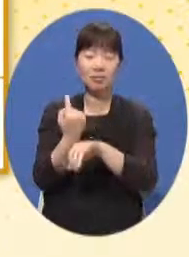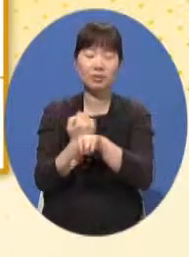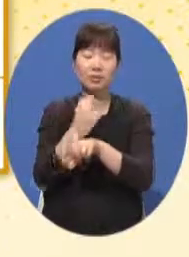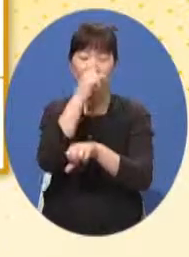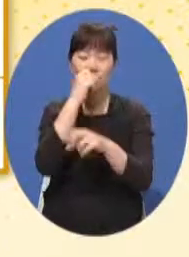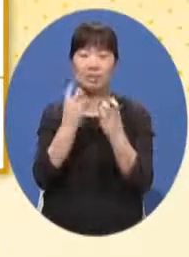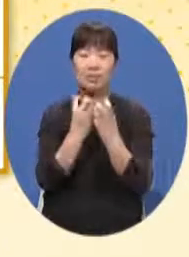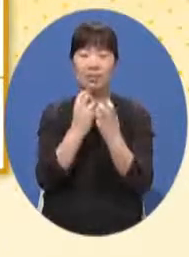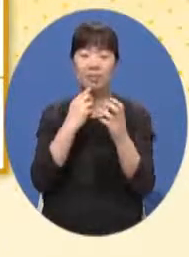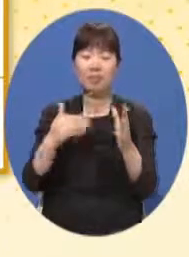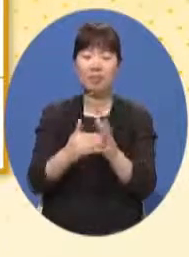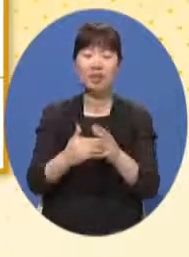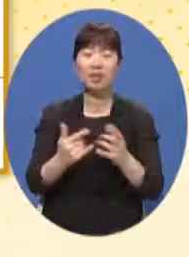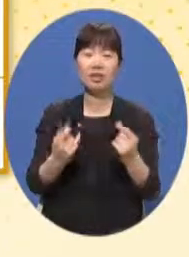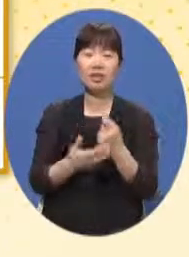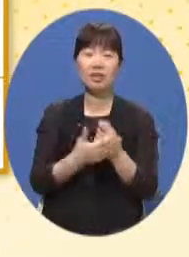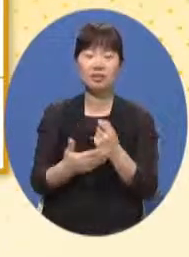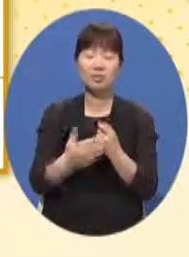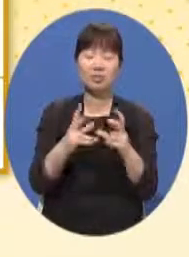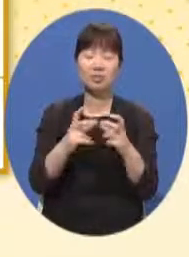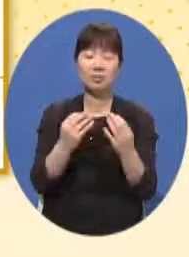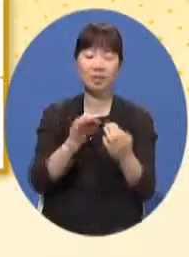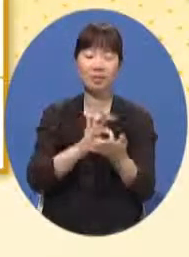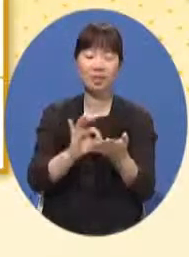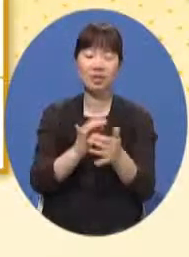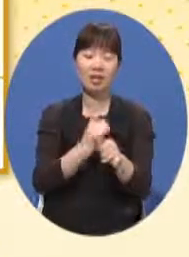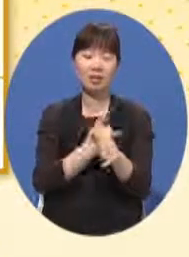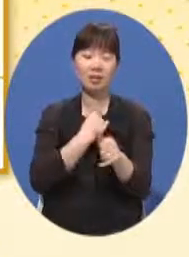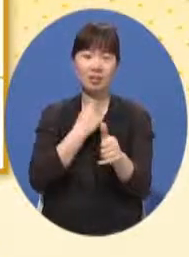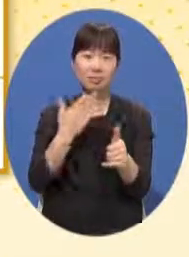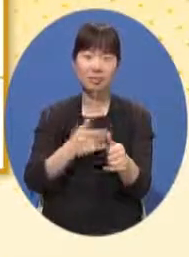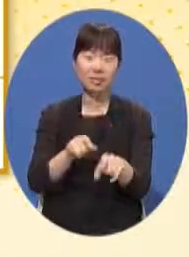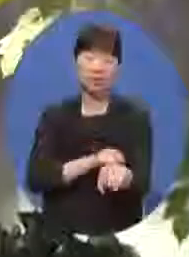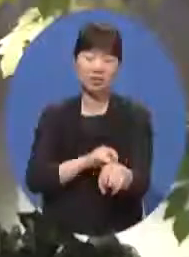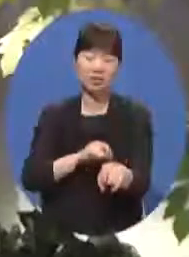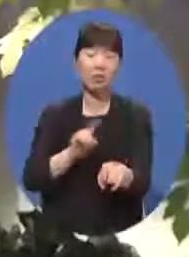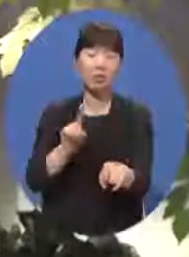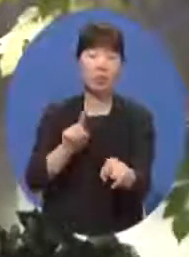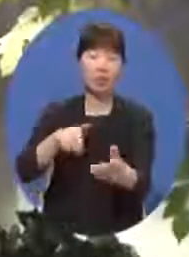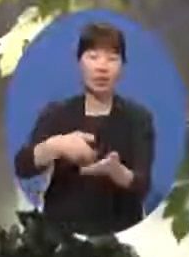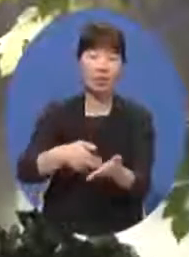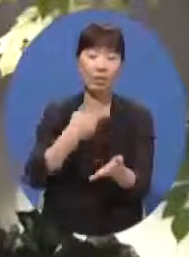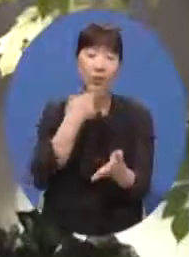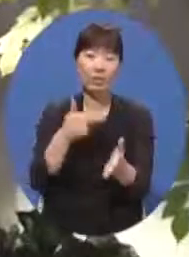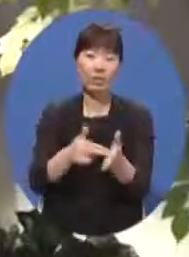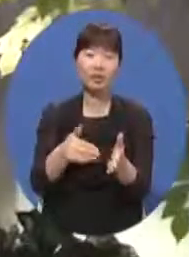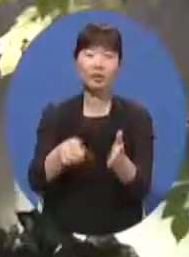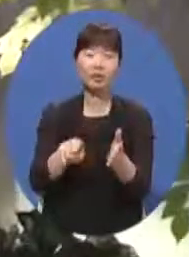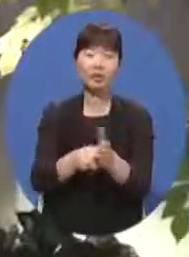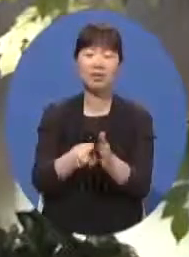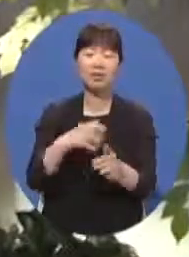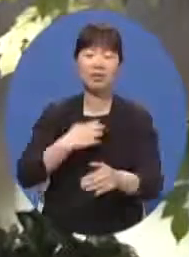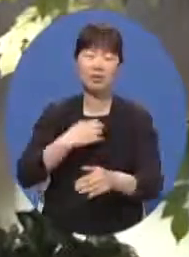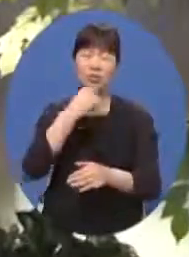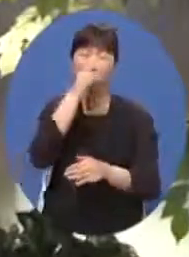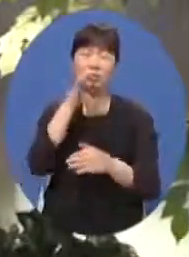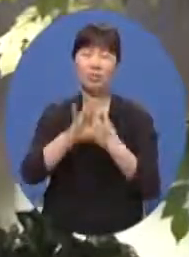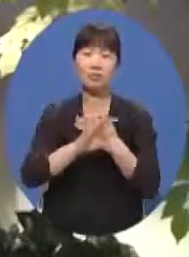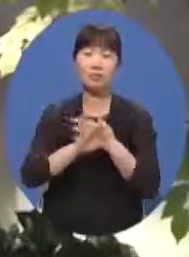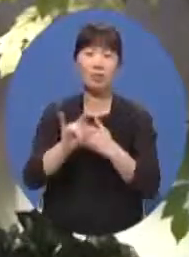있는 또 좋은 방법이 돼요. 예. 네, 그래서 이 공을 좀 많이 활용해 보시면 좋은데 특히나 뭐 좀 넘어지지 않도록 정 걱정된다